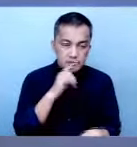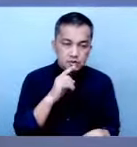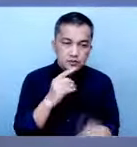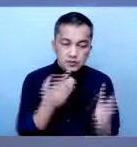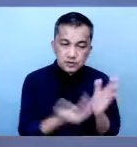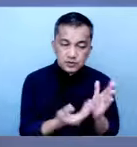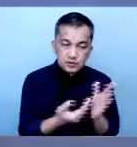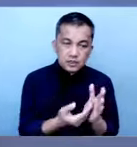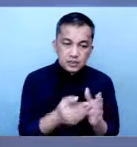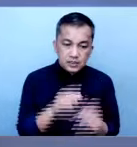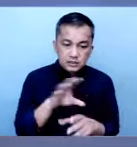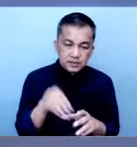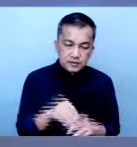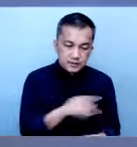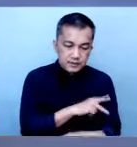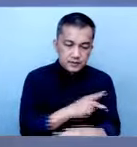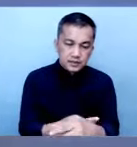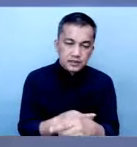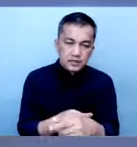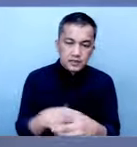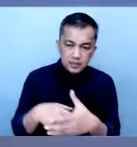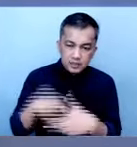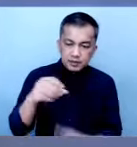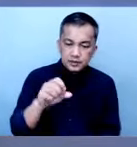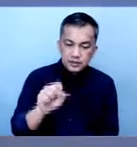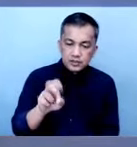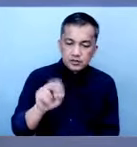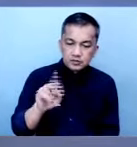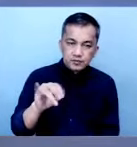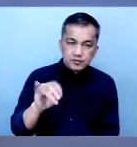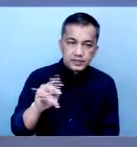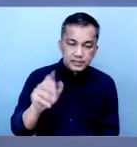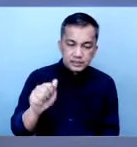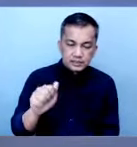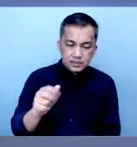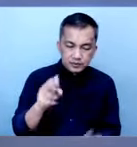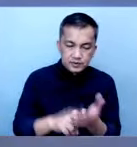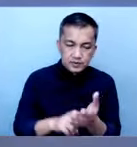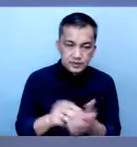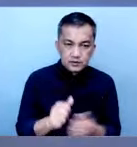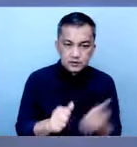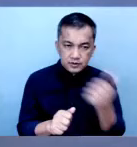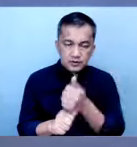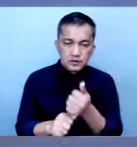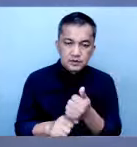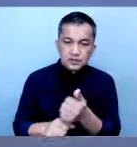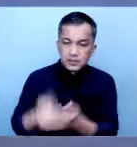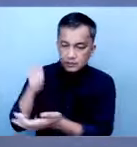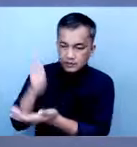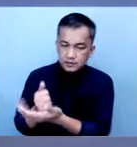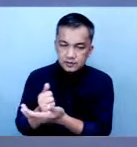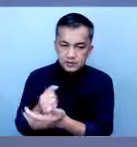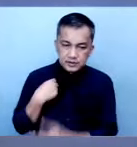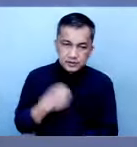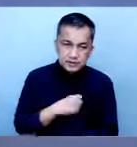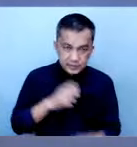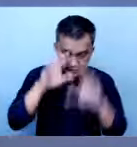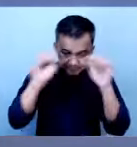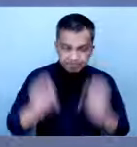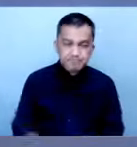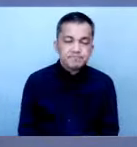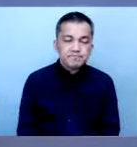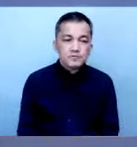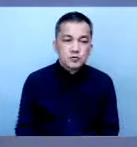nito ang kapangyarihan na maglabas ng sapina na pirmado dapat ng committee chairman at aprobado ng Senate President. Sino